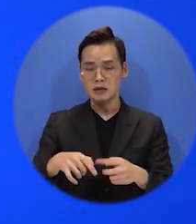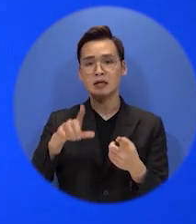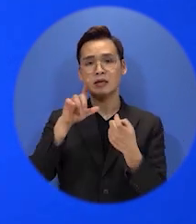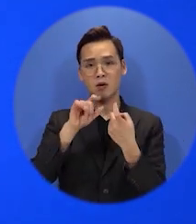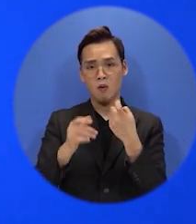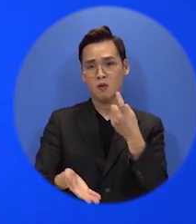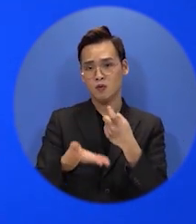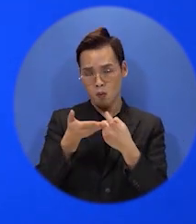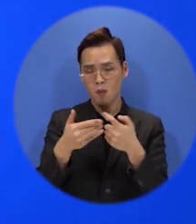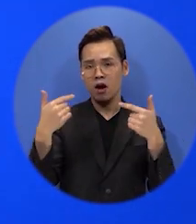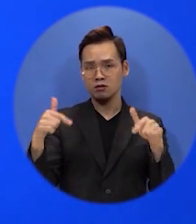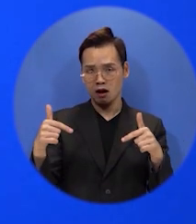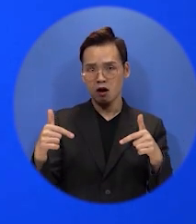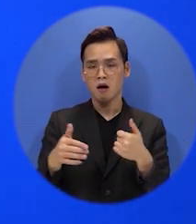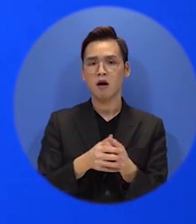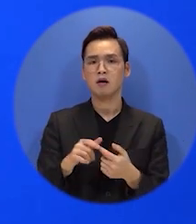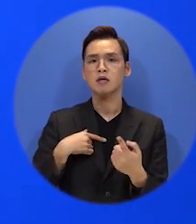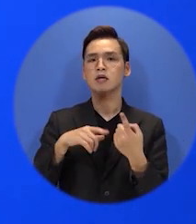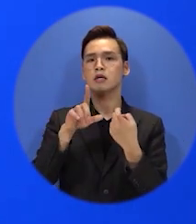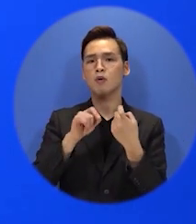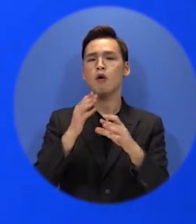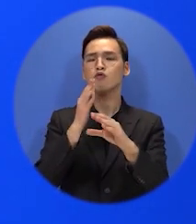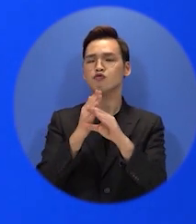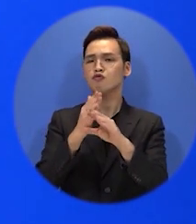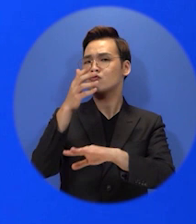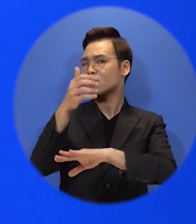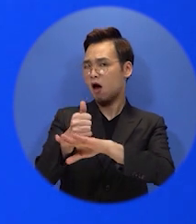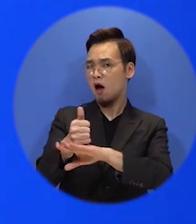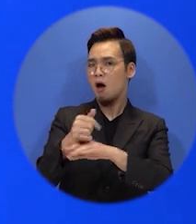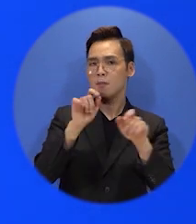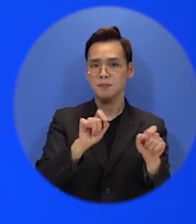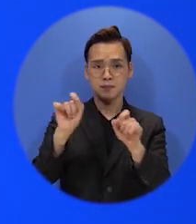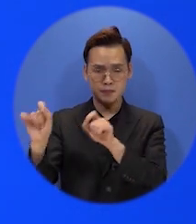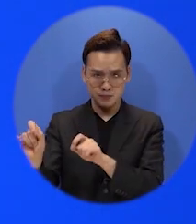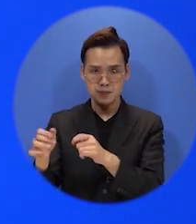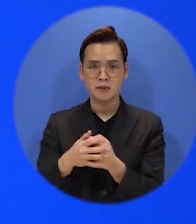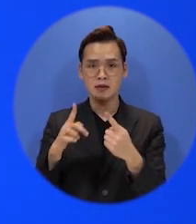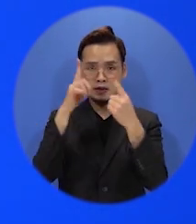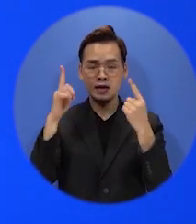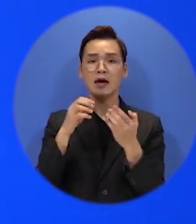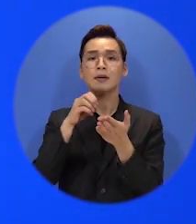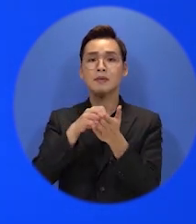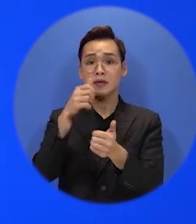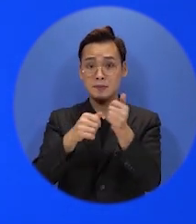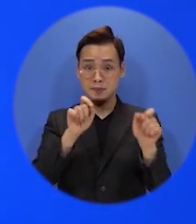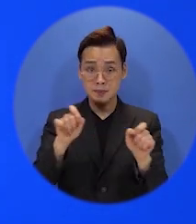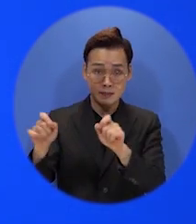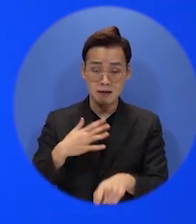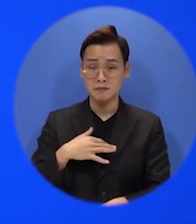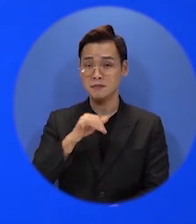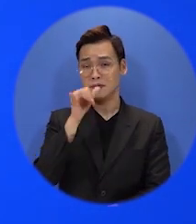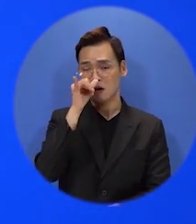11월 초순에 면접을 했었는데 이것도 11월 중하순경으로 면접이 다 옮겨졌어요. 수능도 옮겨진 거잘 알고 계시죠? 그렇기